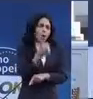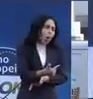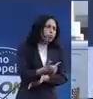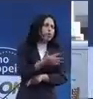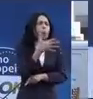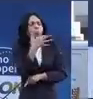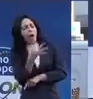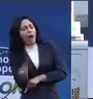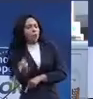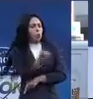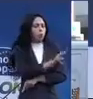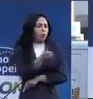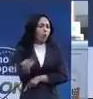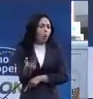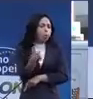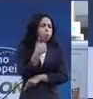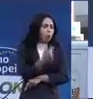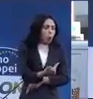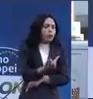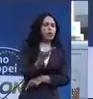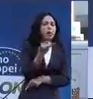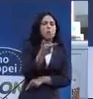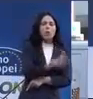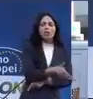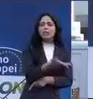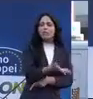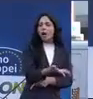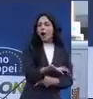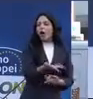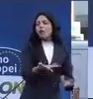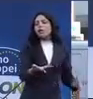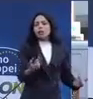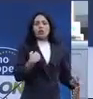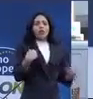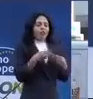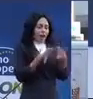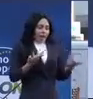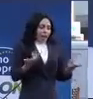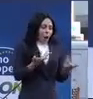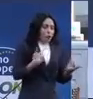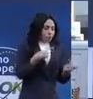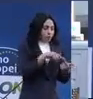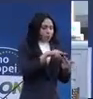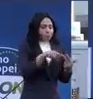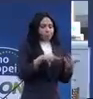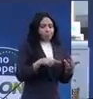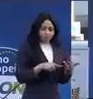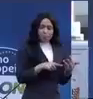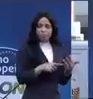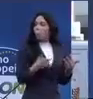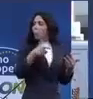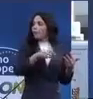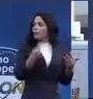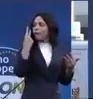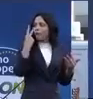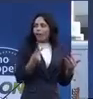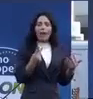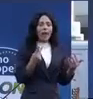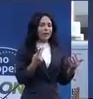bella la più brutta per quello che a me è toccato fare perché